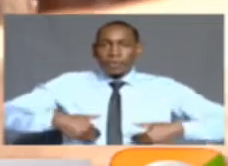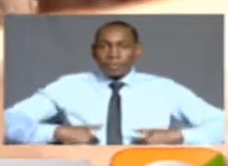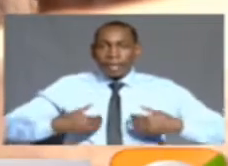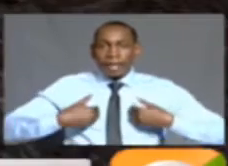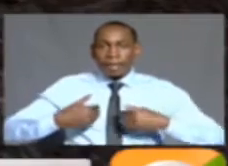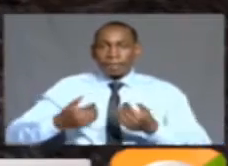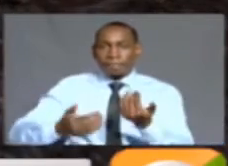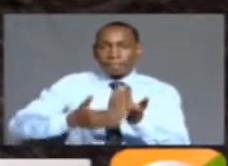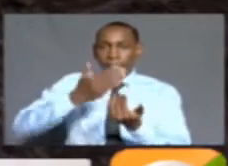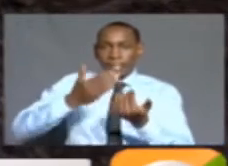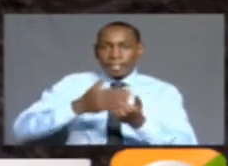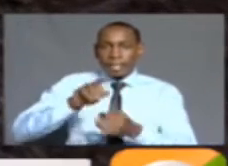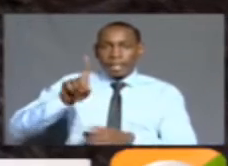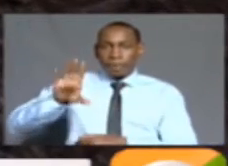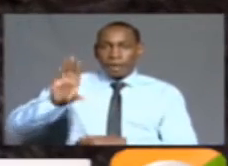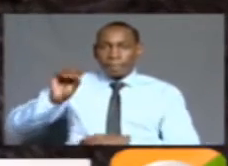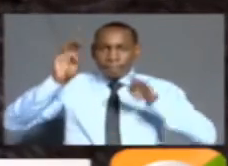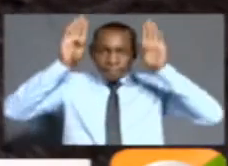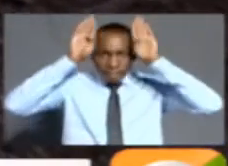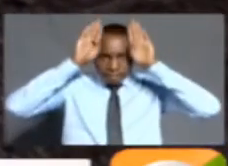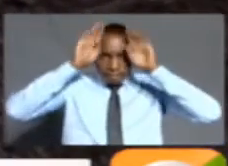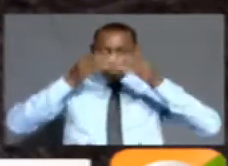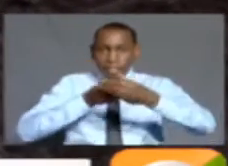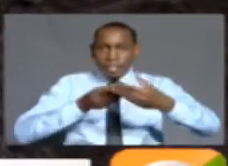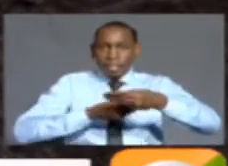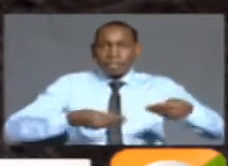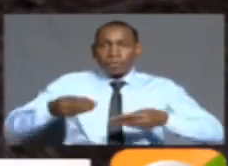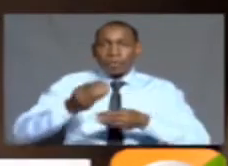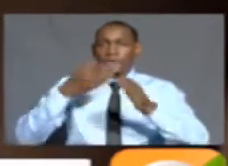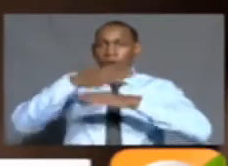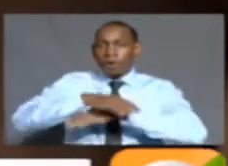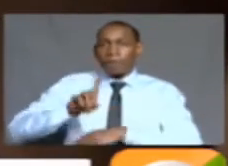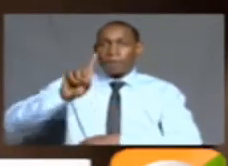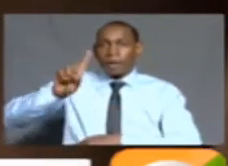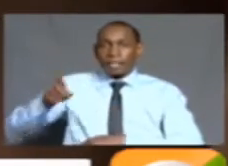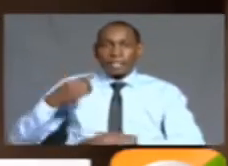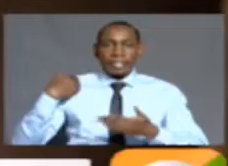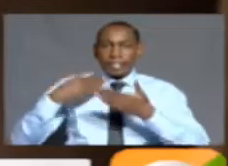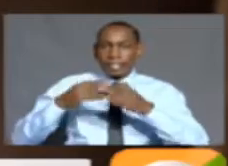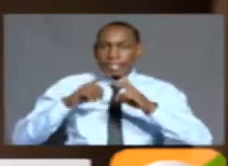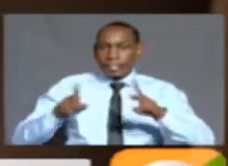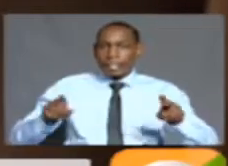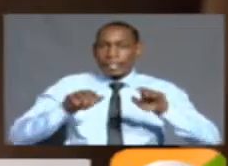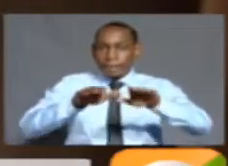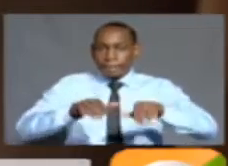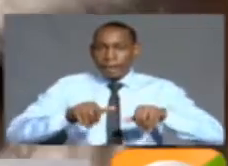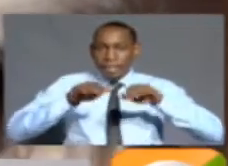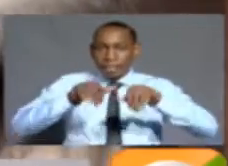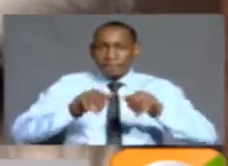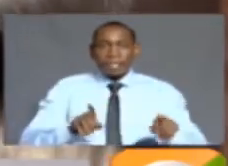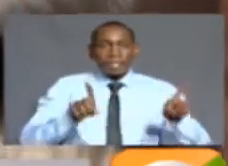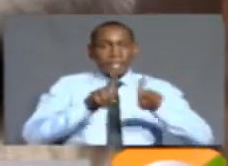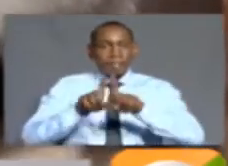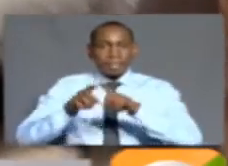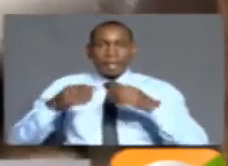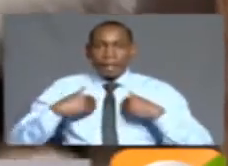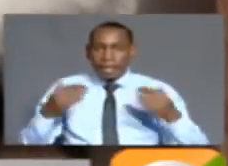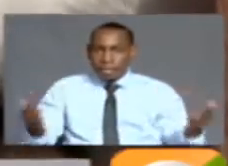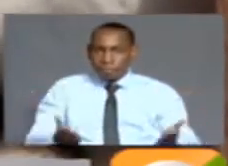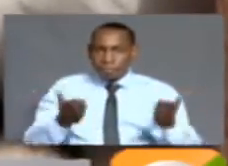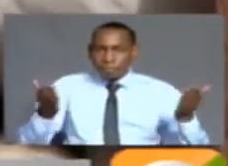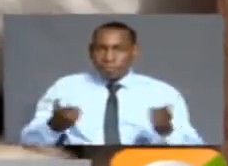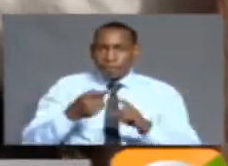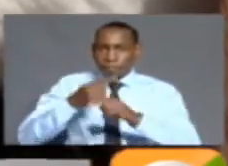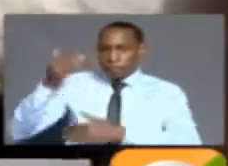sungura 150, ingawa ameuza zaidi ya sungura 1000 tangu aanze ufugaji huu. Aidha, amepata motisha kutoka